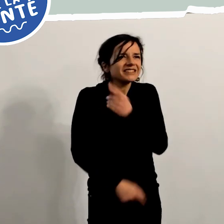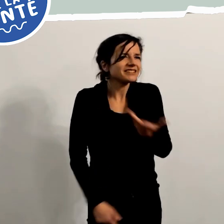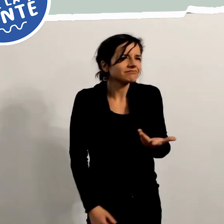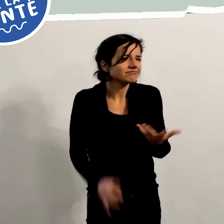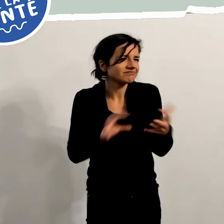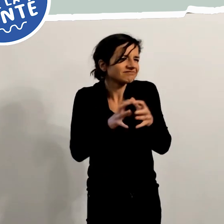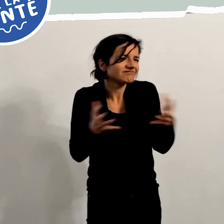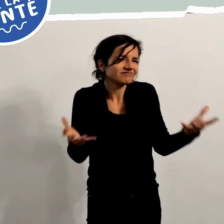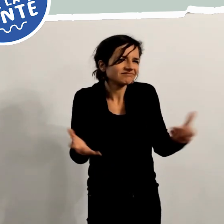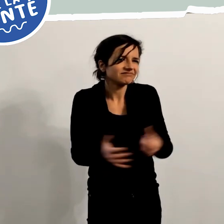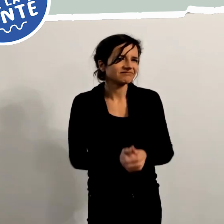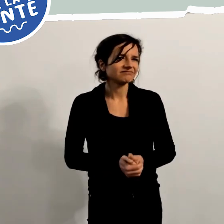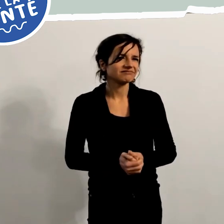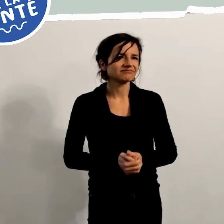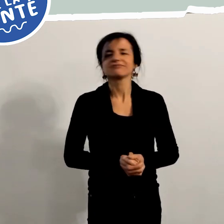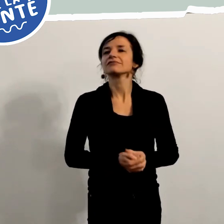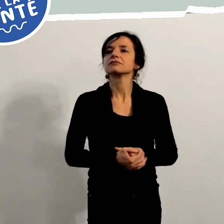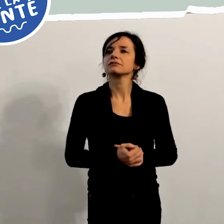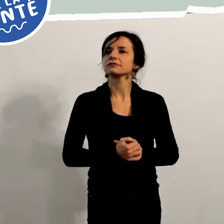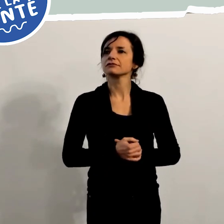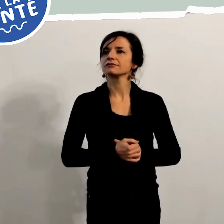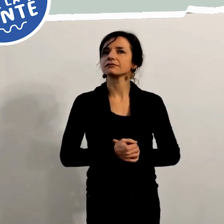compliqué.